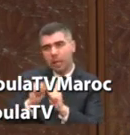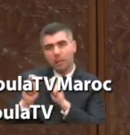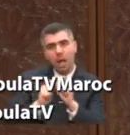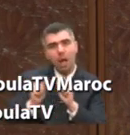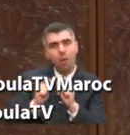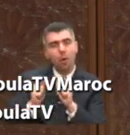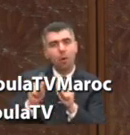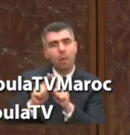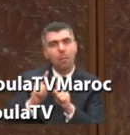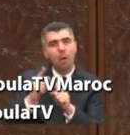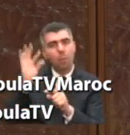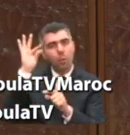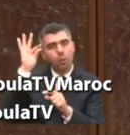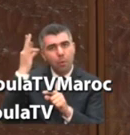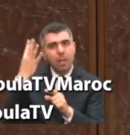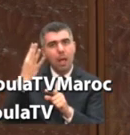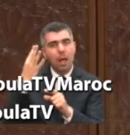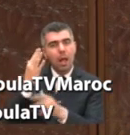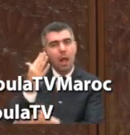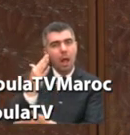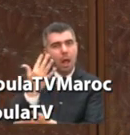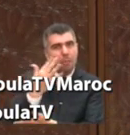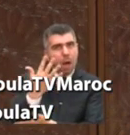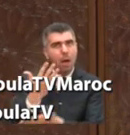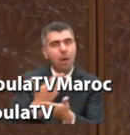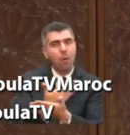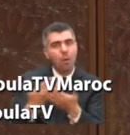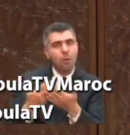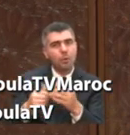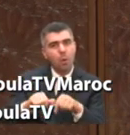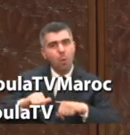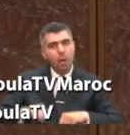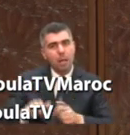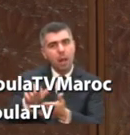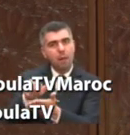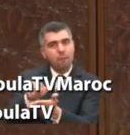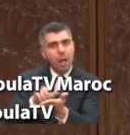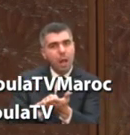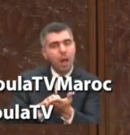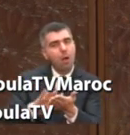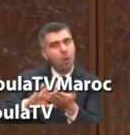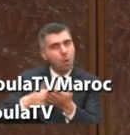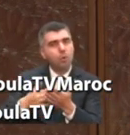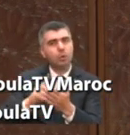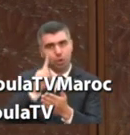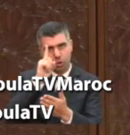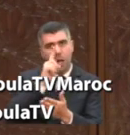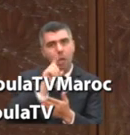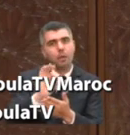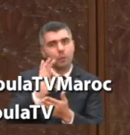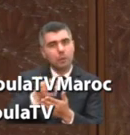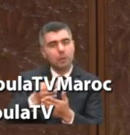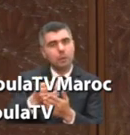المياه والغابات والسلطات المحلية وكذلك الغرف الفلاحيه، باش يمكن يتابعوا هذه المساله، وحنا نتابعها